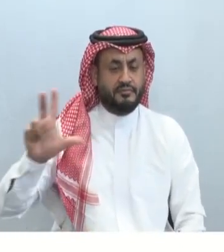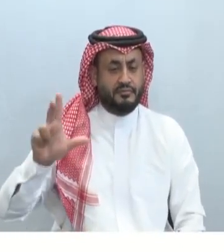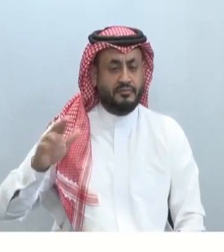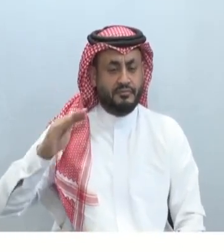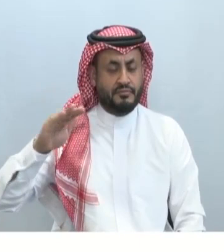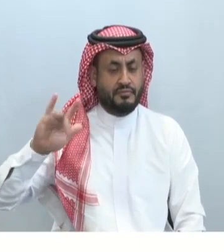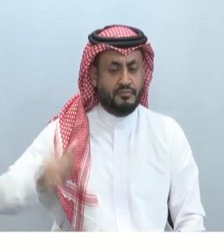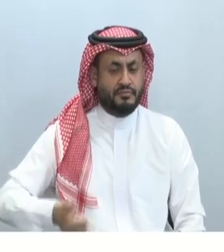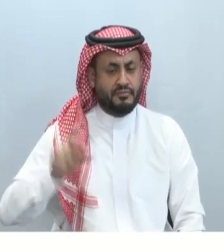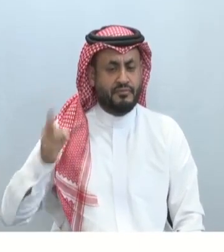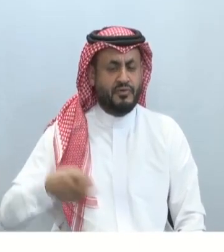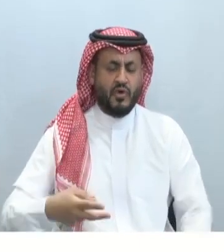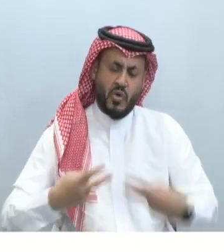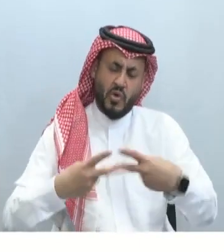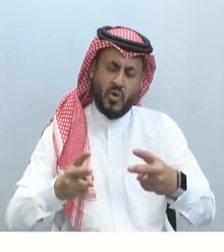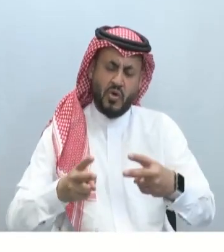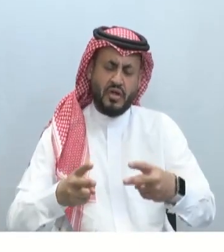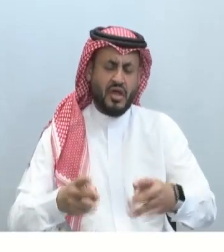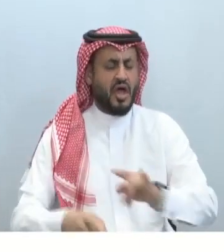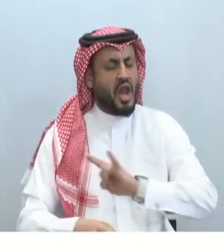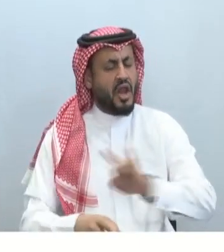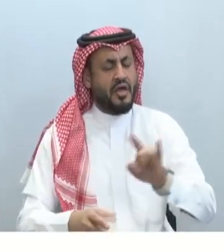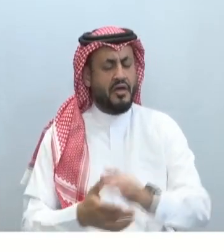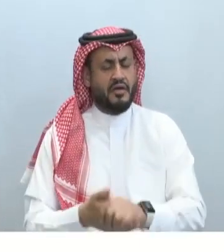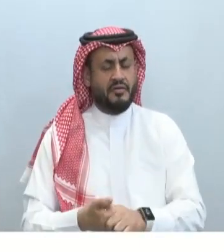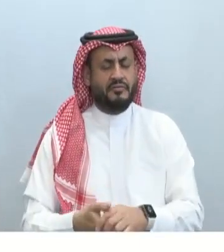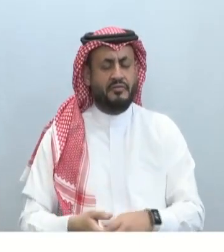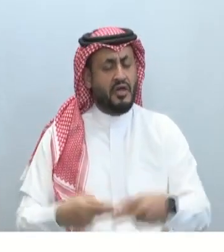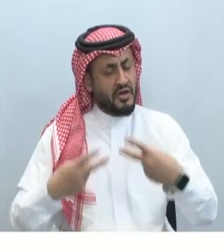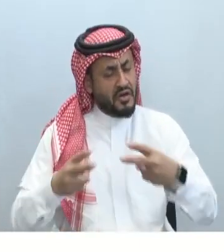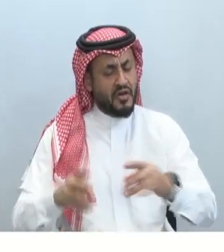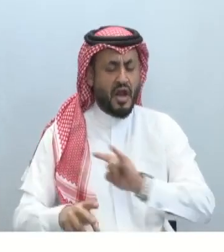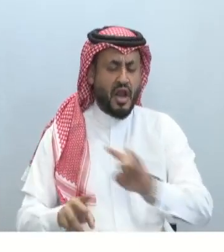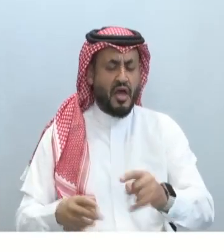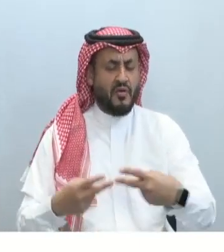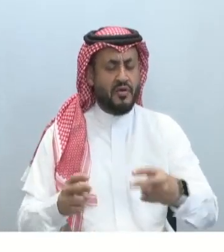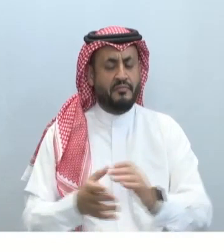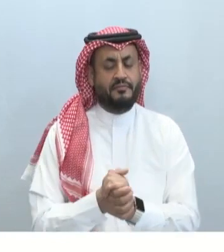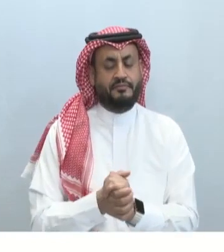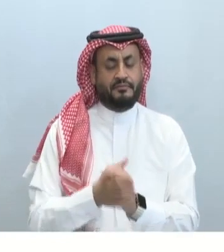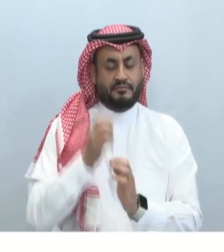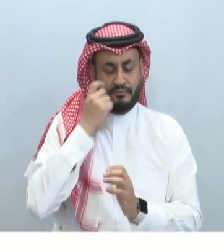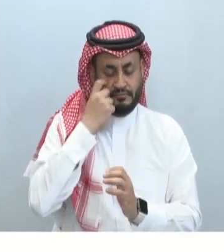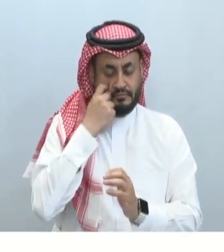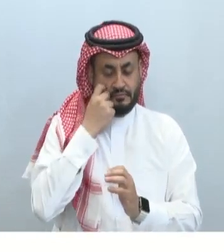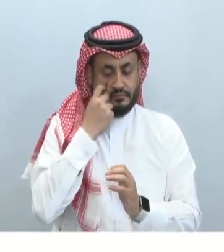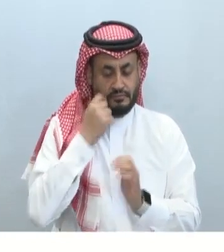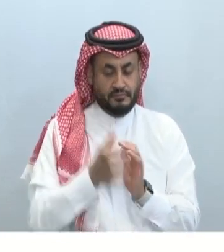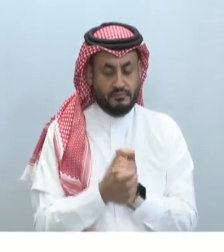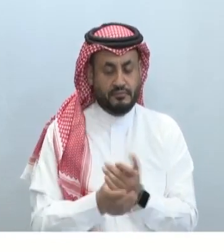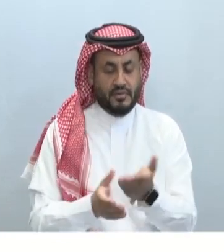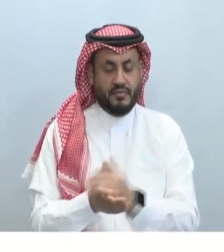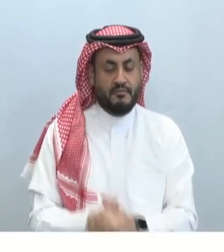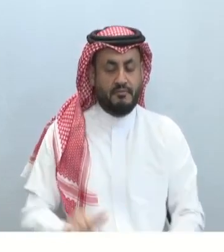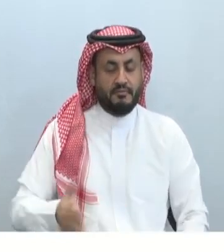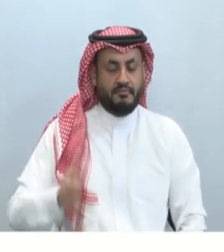لهما حق في امضاء البيع او فسخه ما لم يتفرق